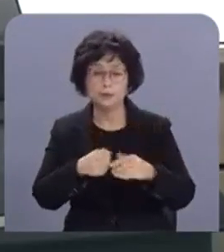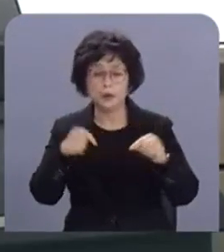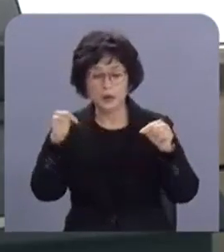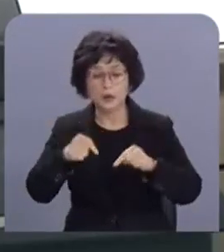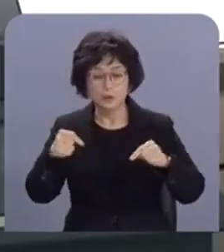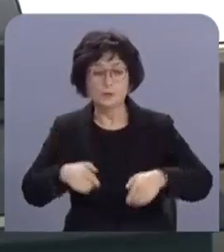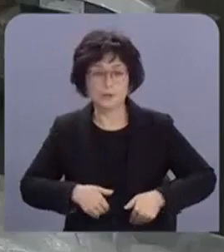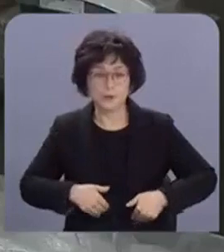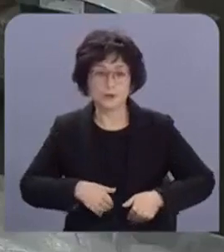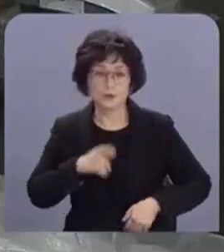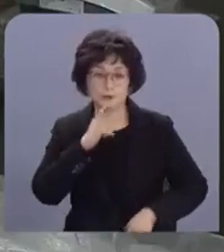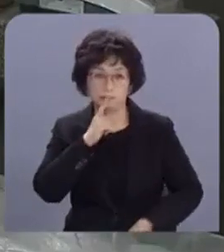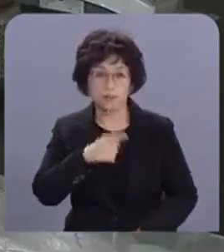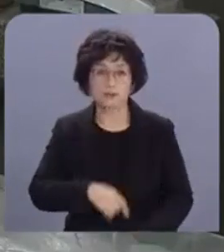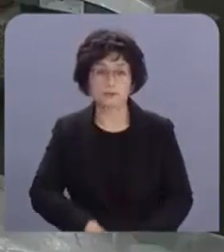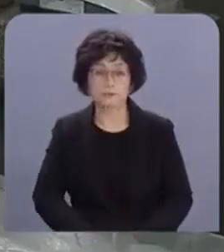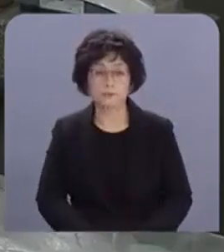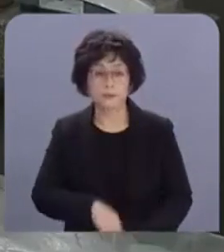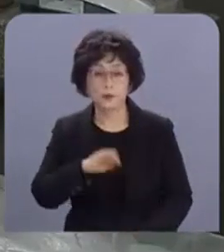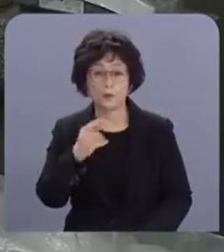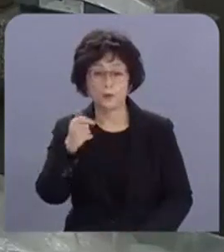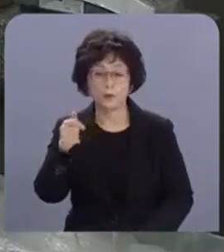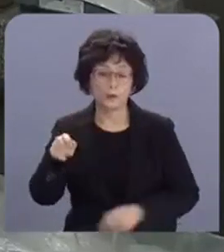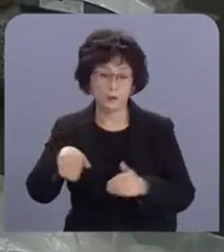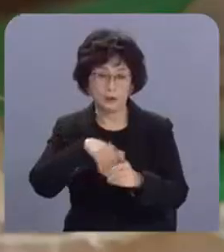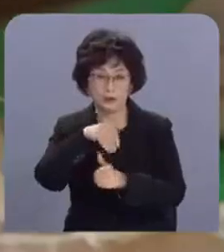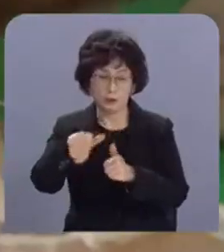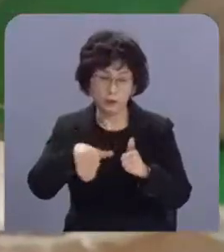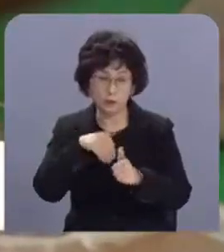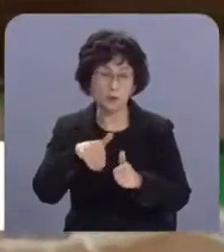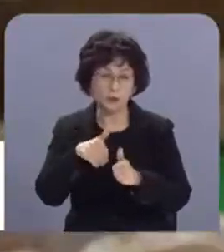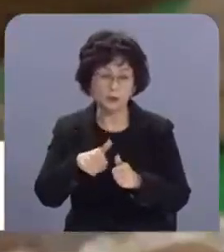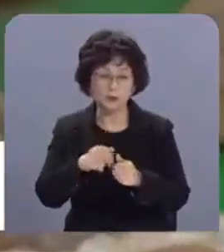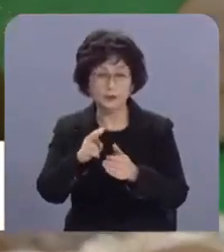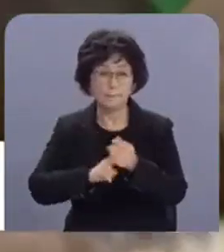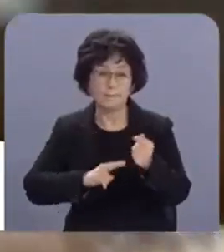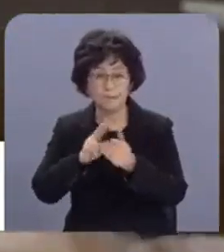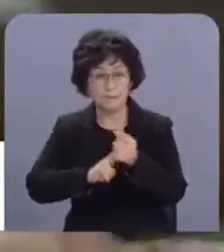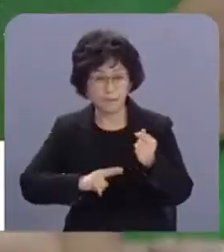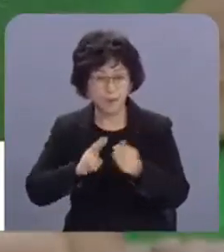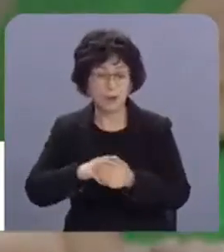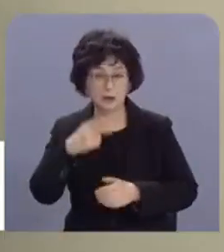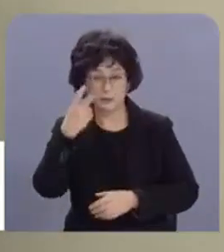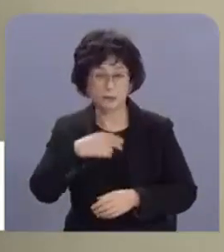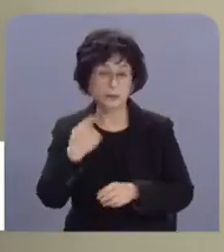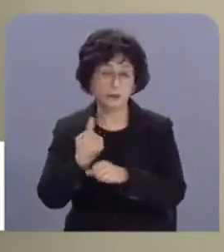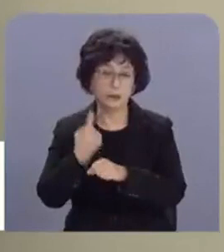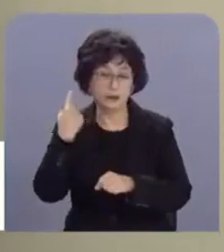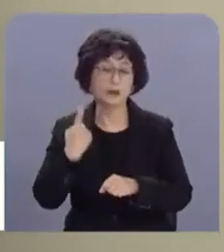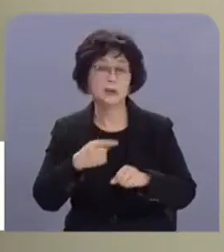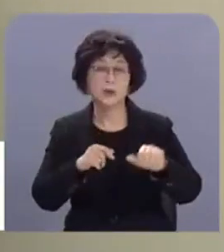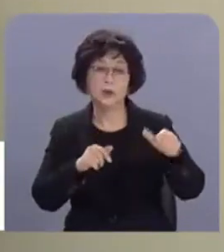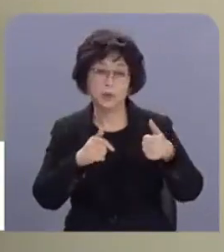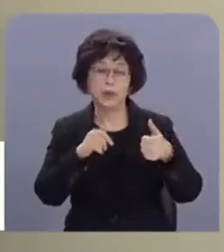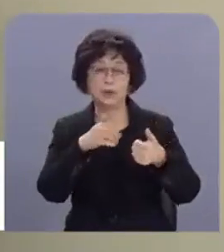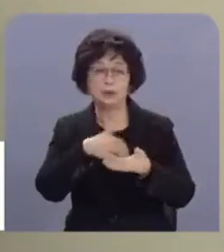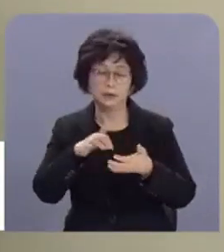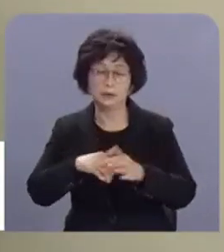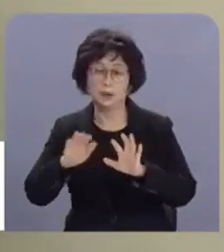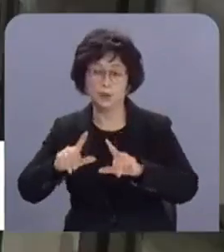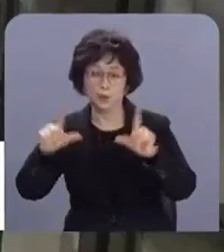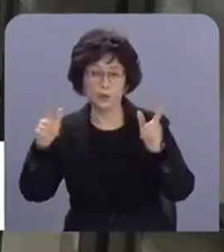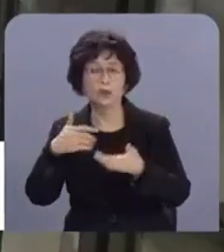필요하다는 입장입니다 보건환경연구원에서 하는 유통수산물 검사 건수를 지난해 500건에서 올해